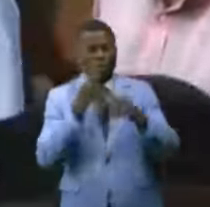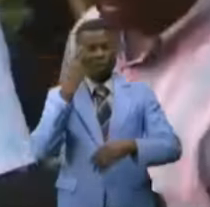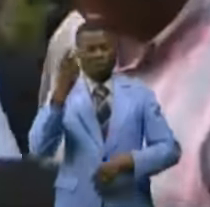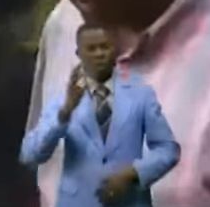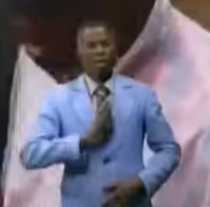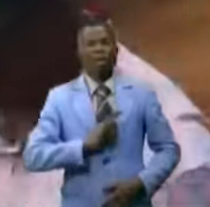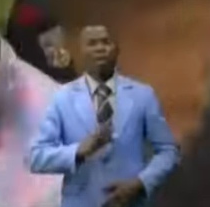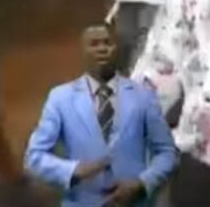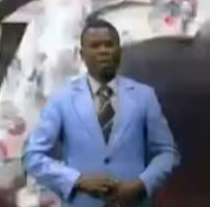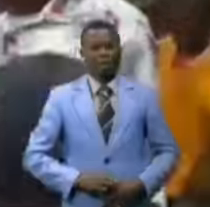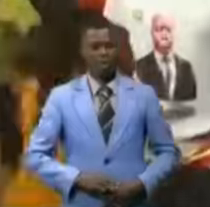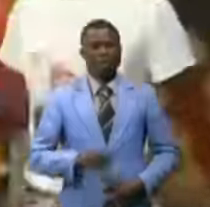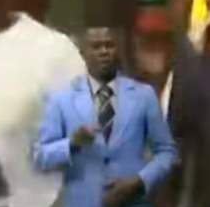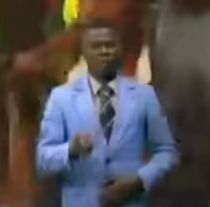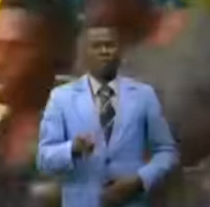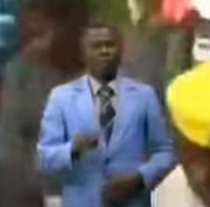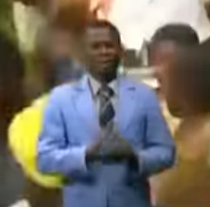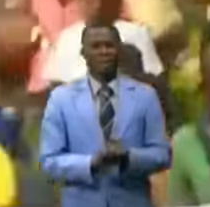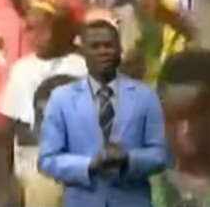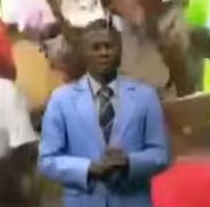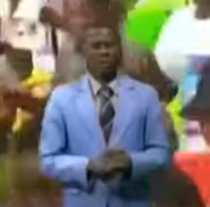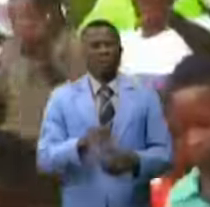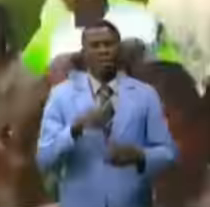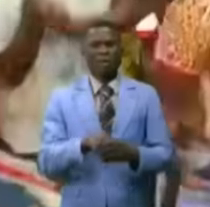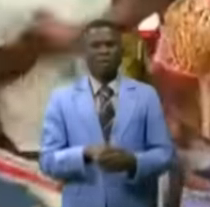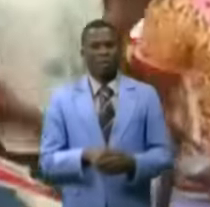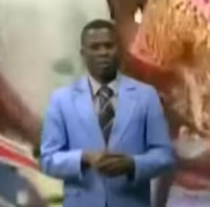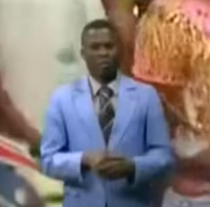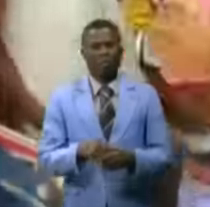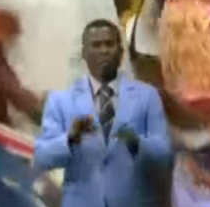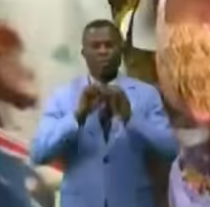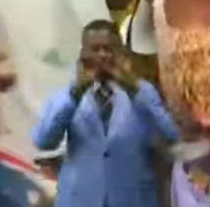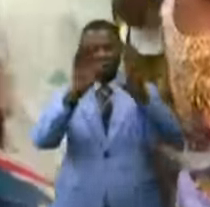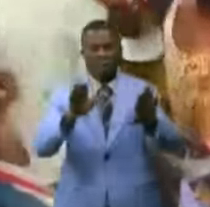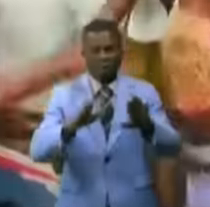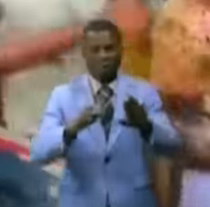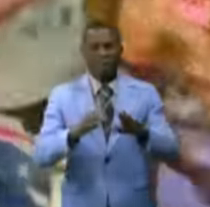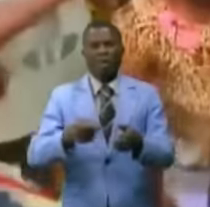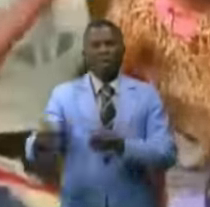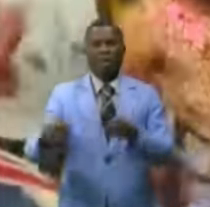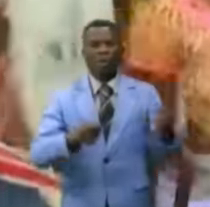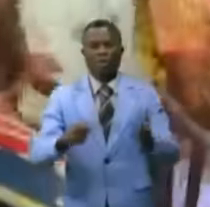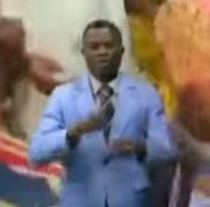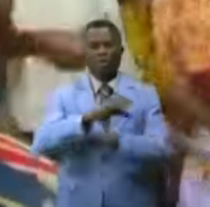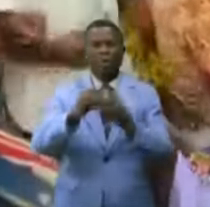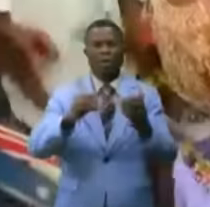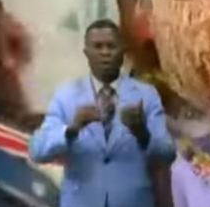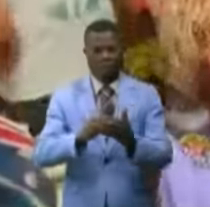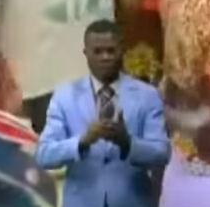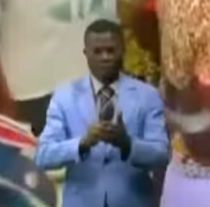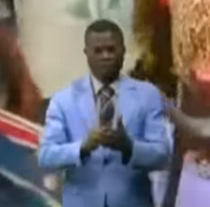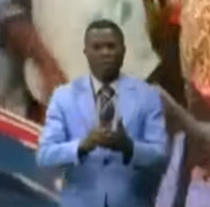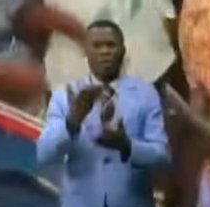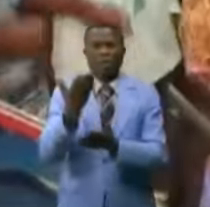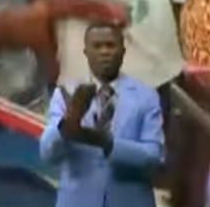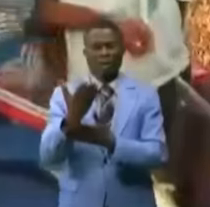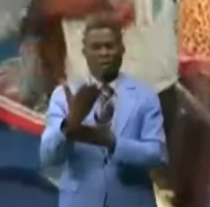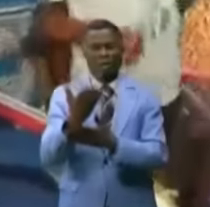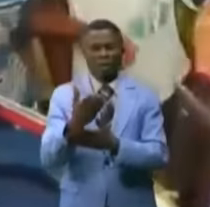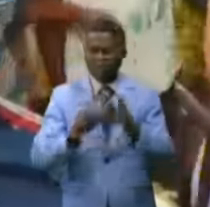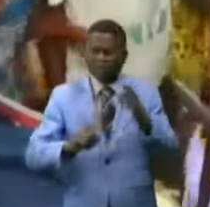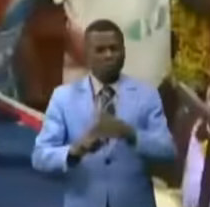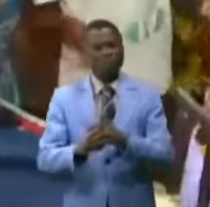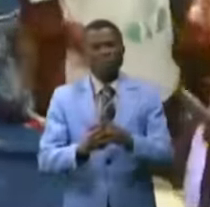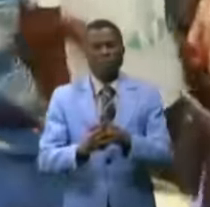chef de l'État, Félix Antoine Tshisekedi Tshilombo. L'inauguration de ces pavillons du marché central a mobilisé de manière